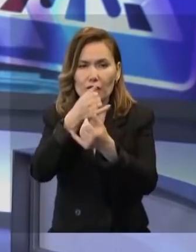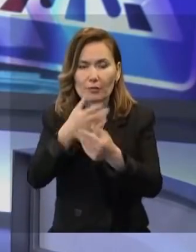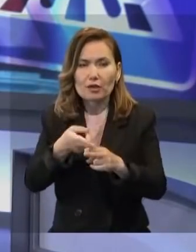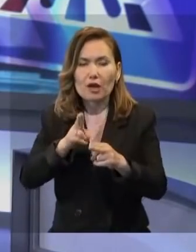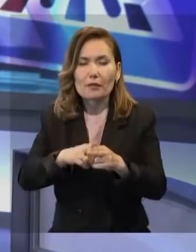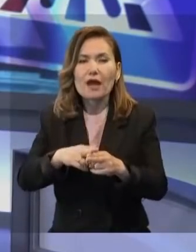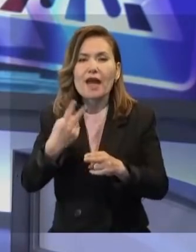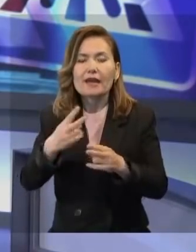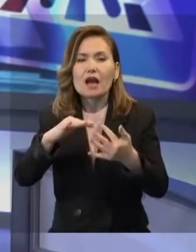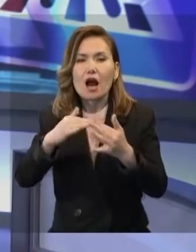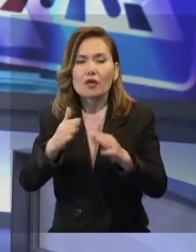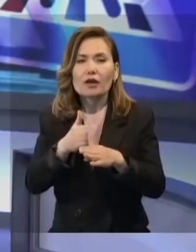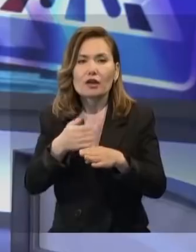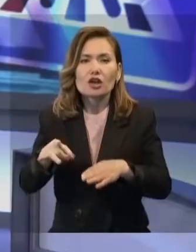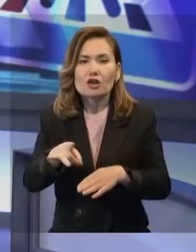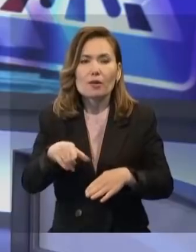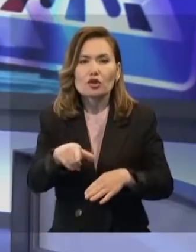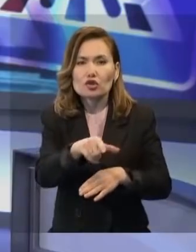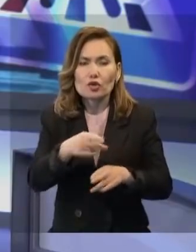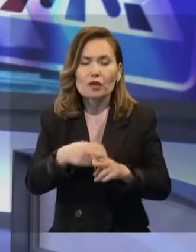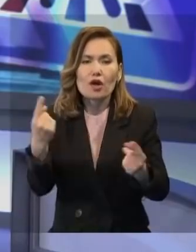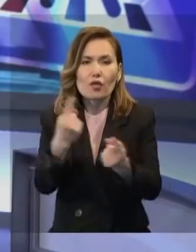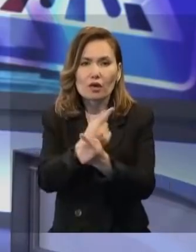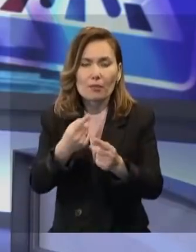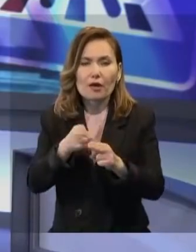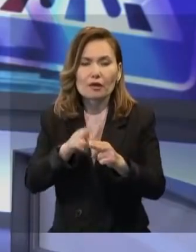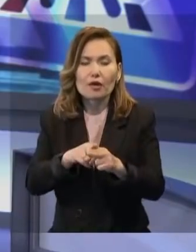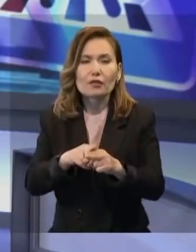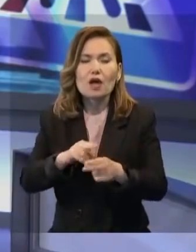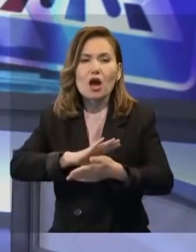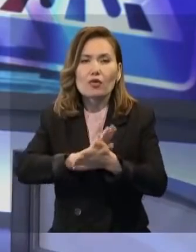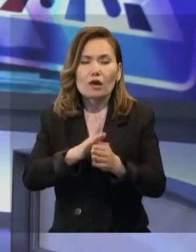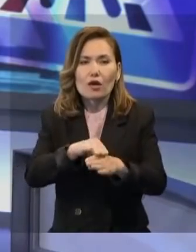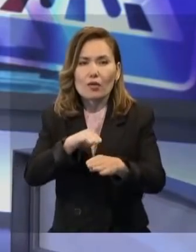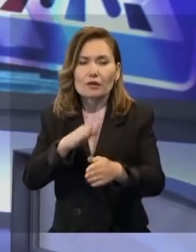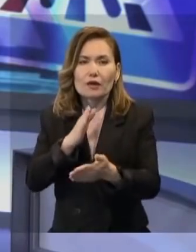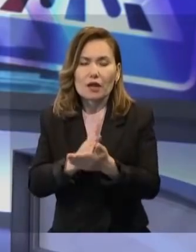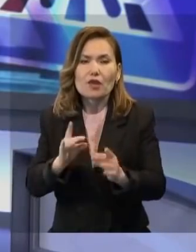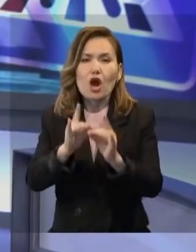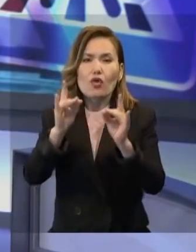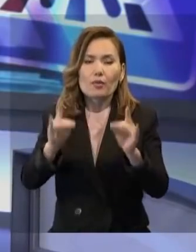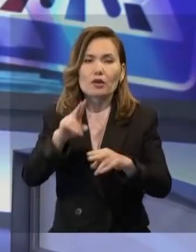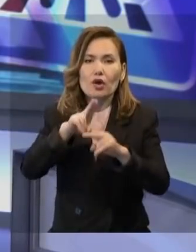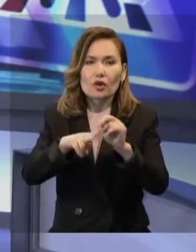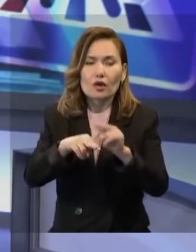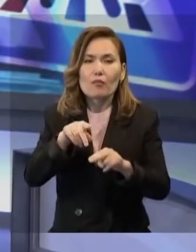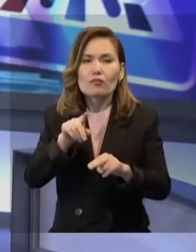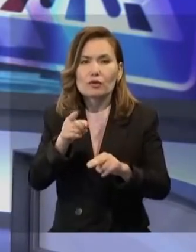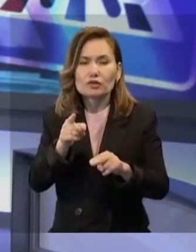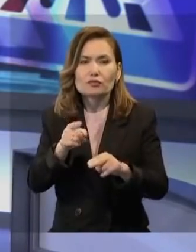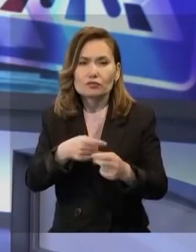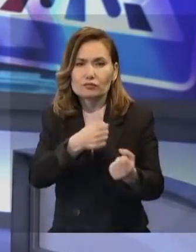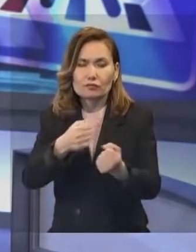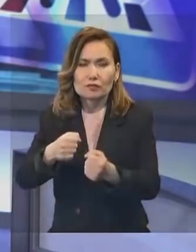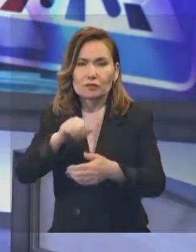тұрған республикалық жолды кесіп өтеді. Бұл көлік қозғалысын тежейді. Көпір құрылысы неліктен созылып кетті. Тақырыпты тілші